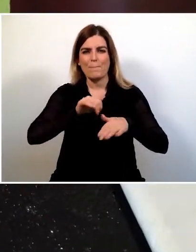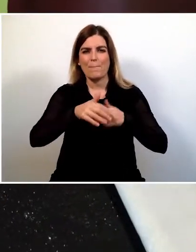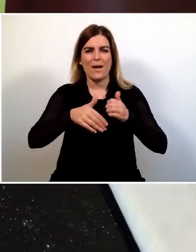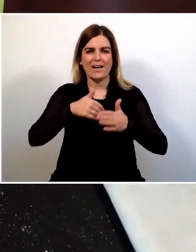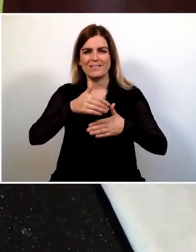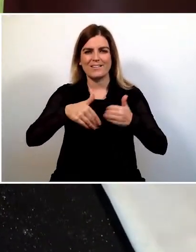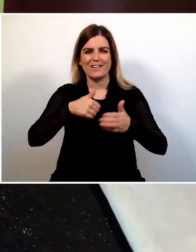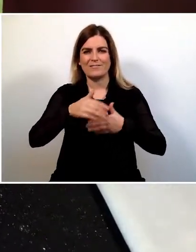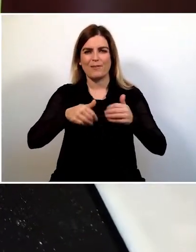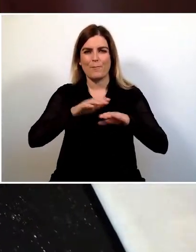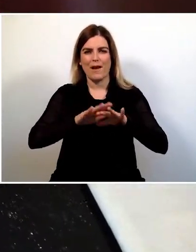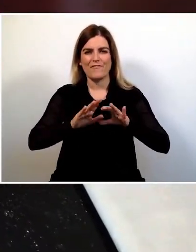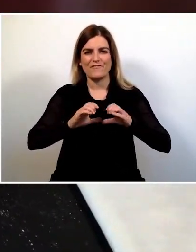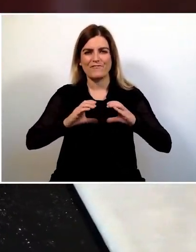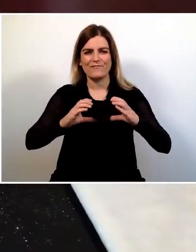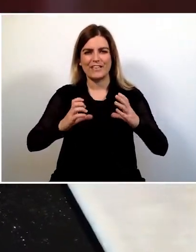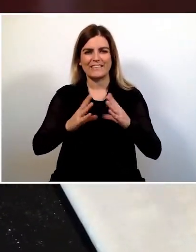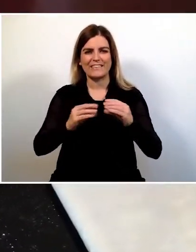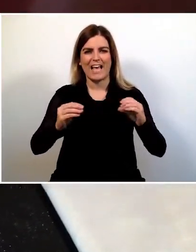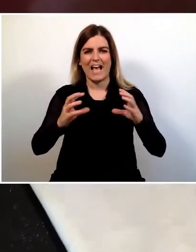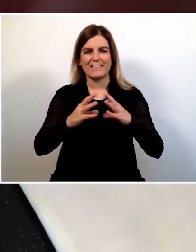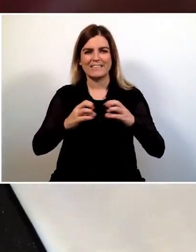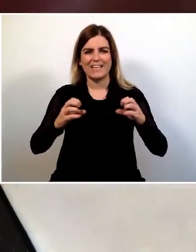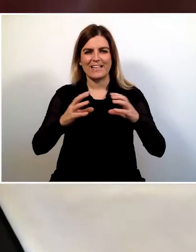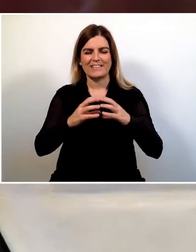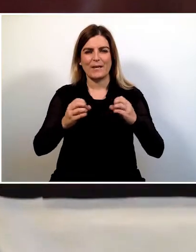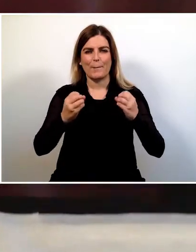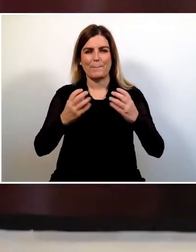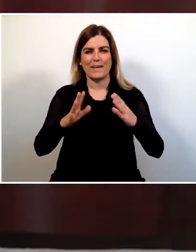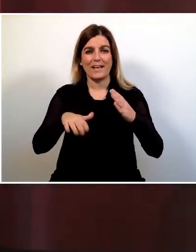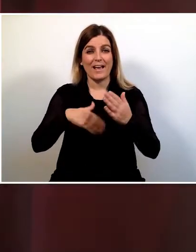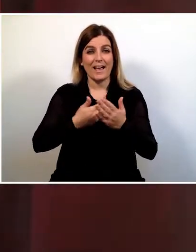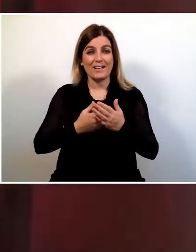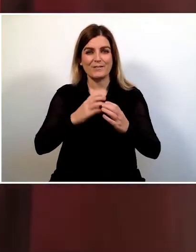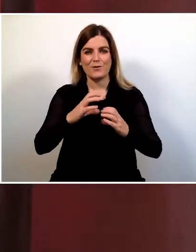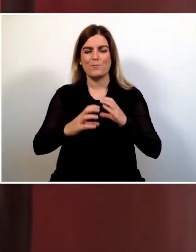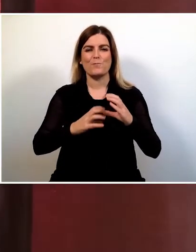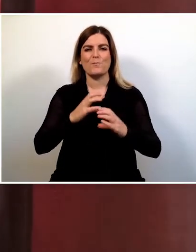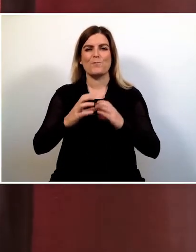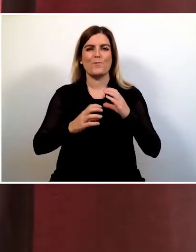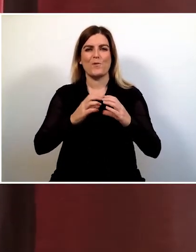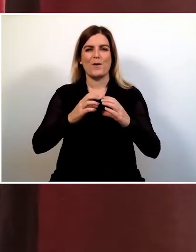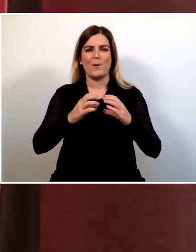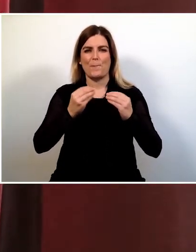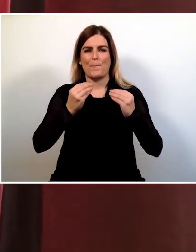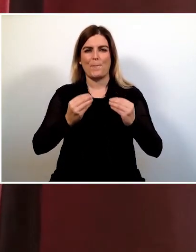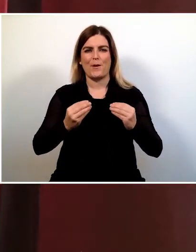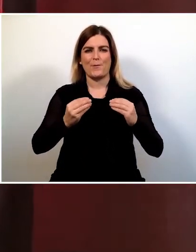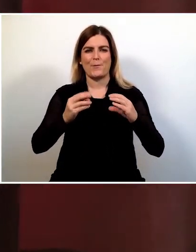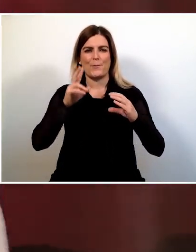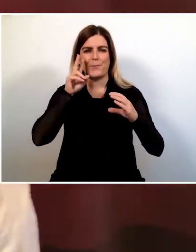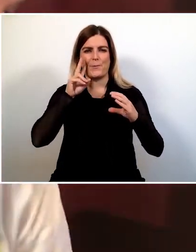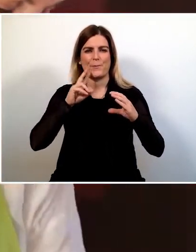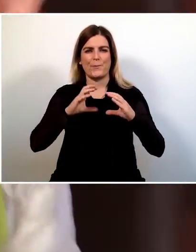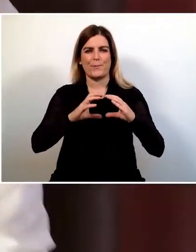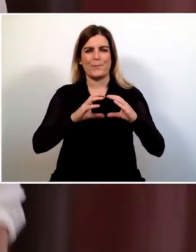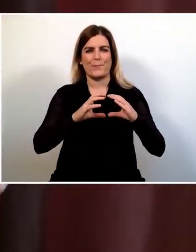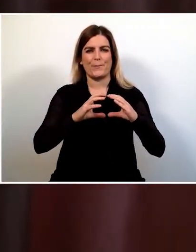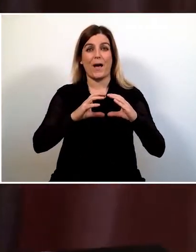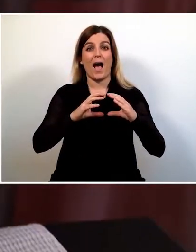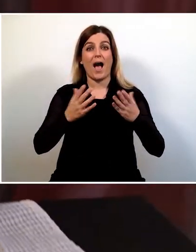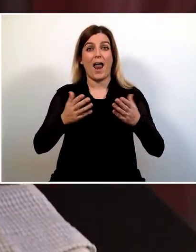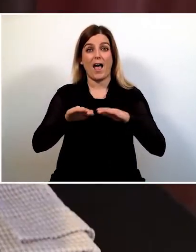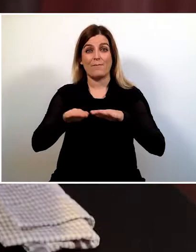ben enganxat. Aconseguim a fer una bola ben llisa. Ja hem aconseguit la massa llisa,